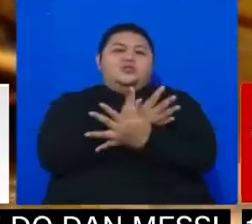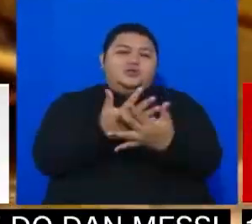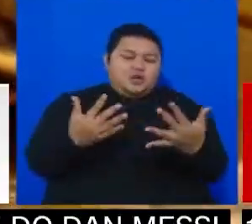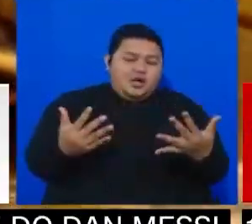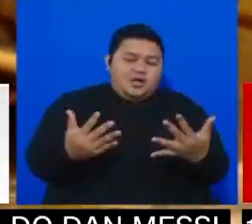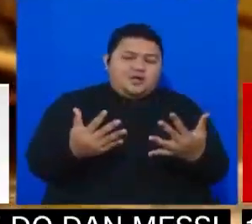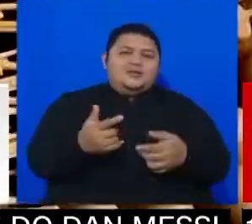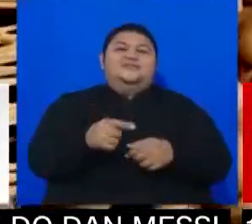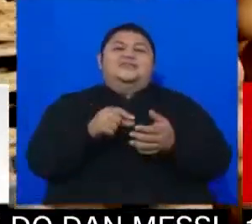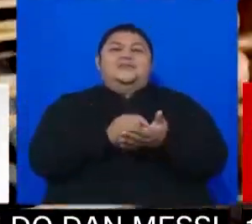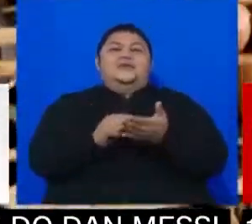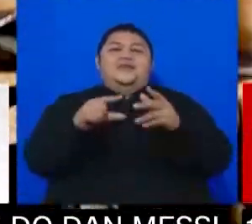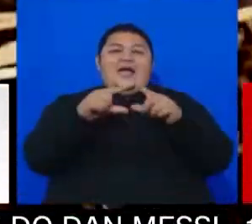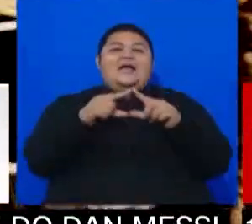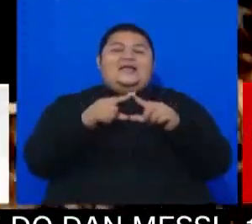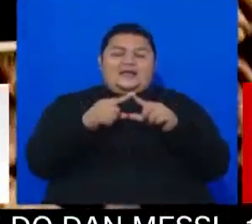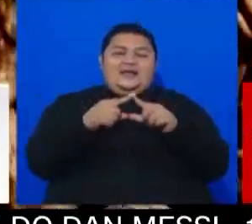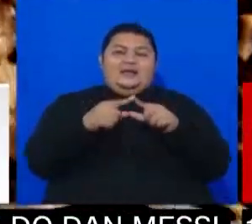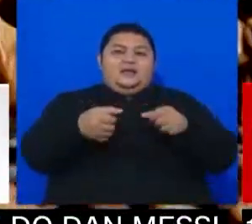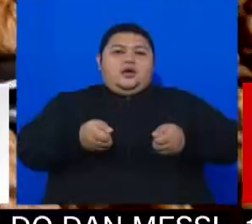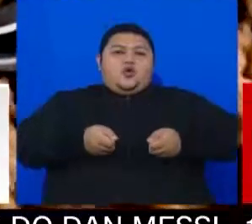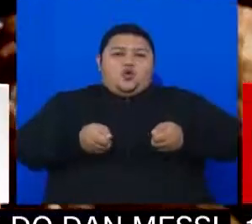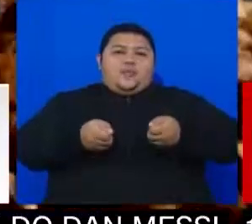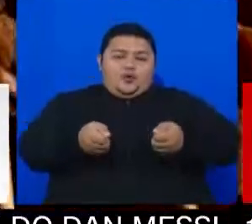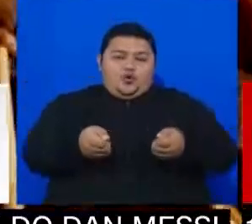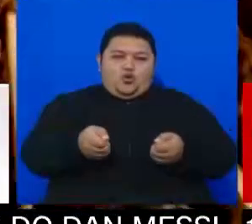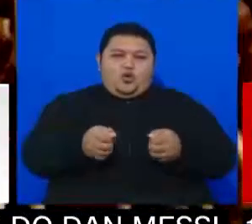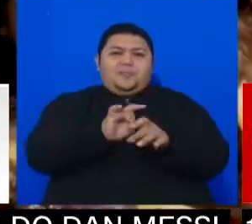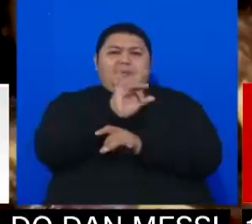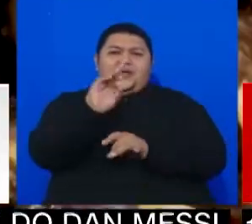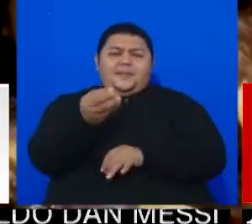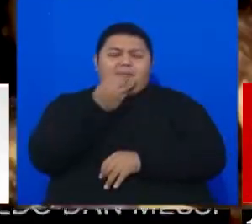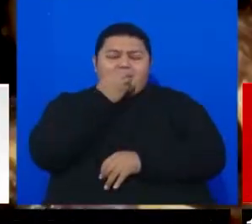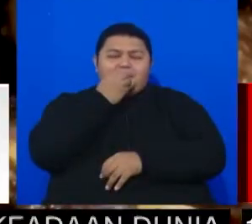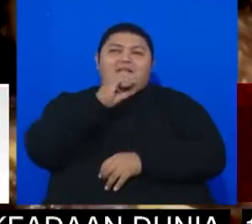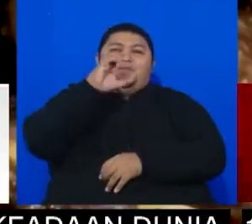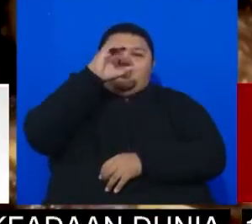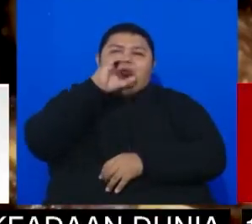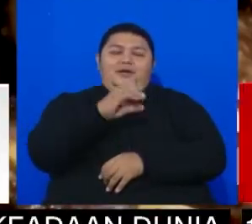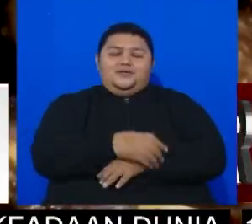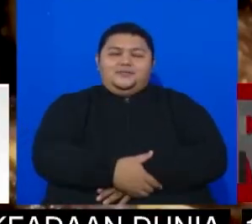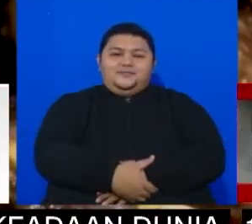tempat makan yang satu ini adalah sebuah gerobak dorong yang menjajakan ragam jenis makanan dan minuman.